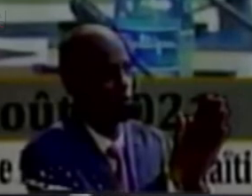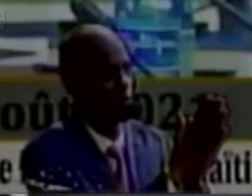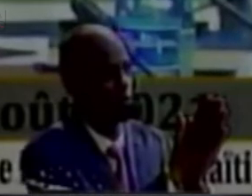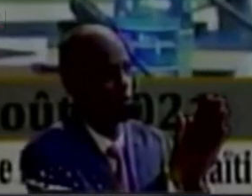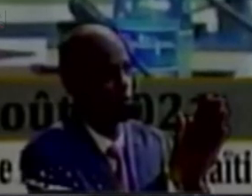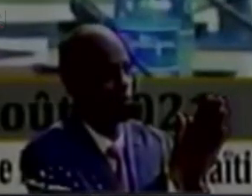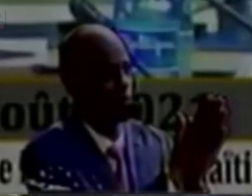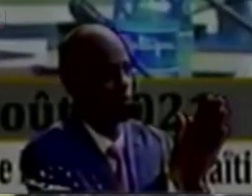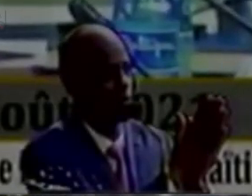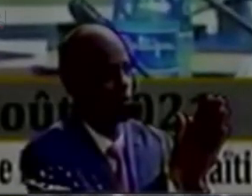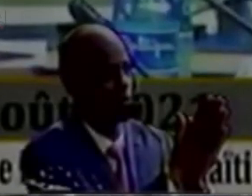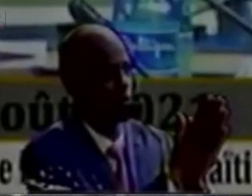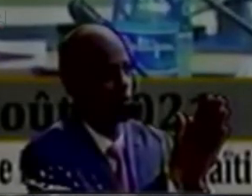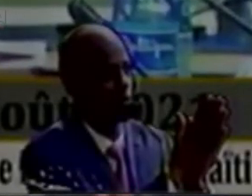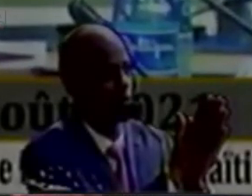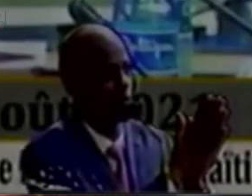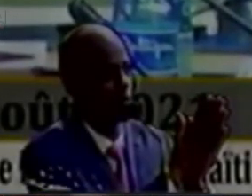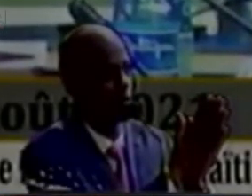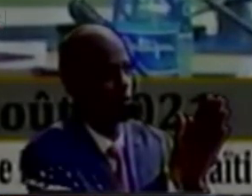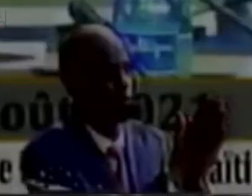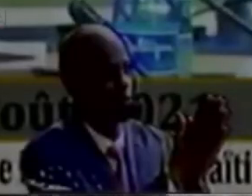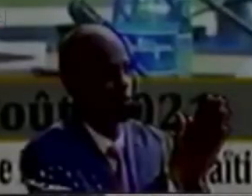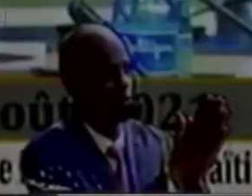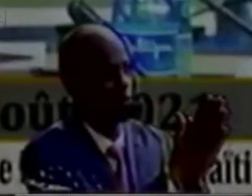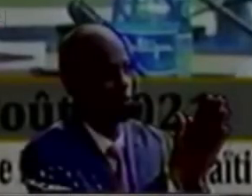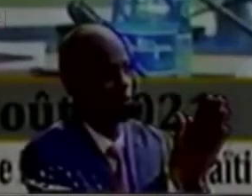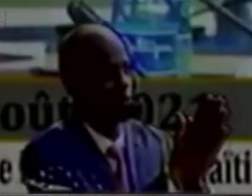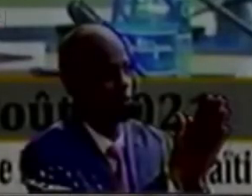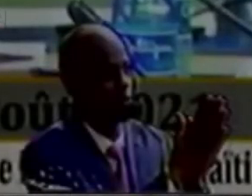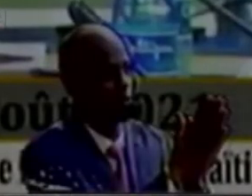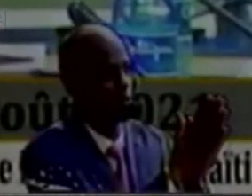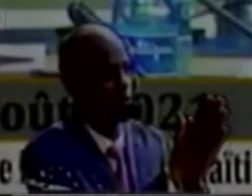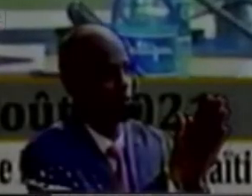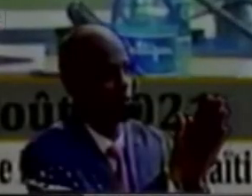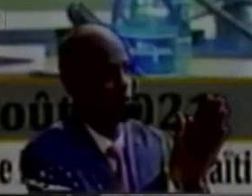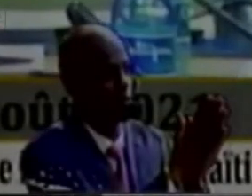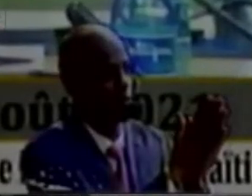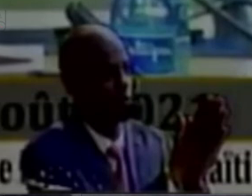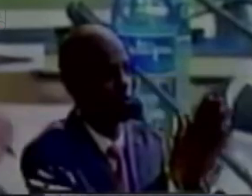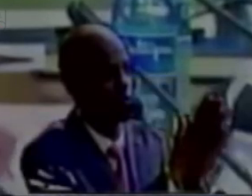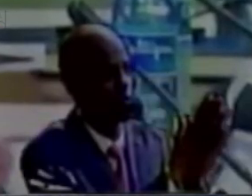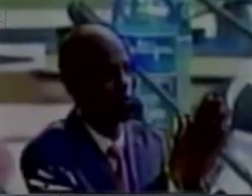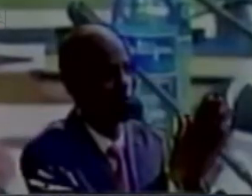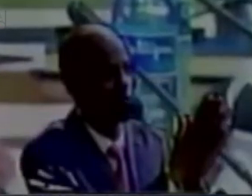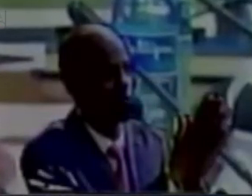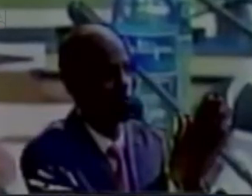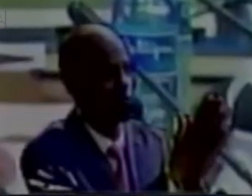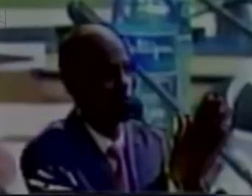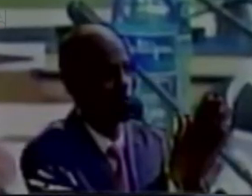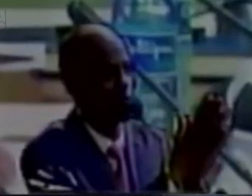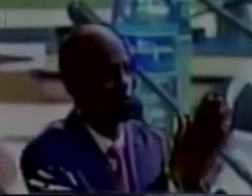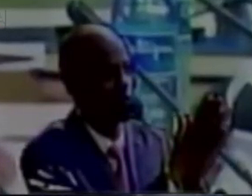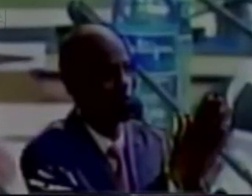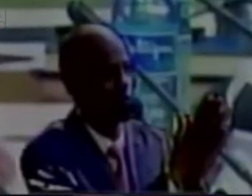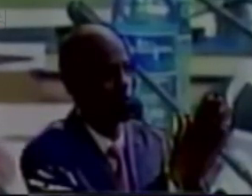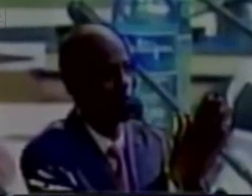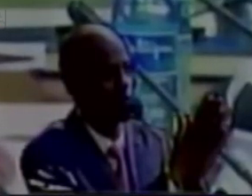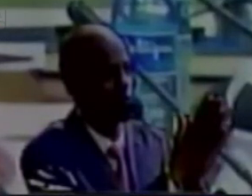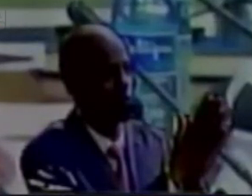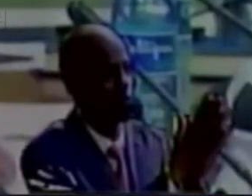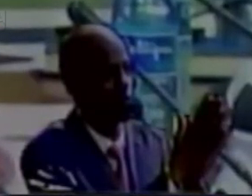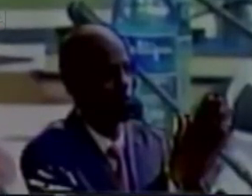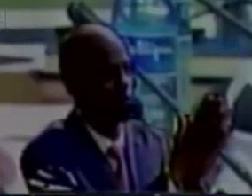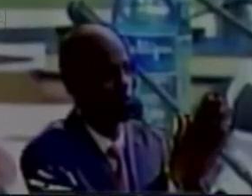dit. Nous voulons une méthodologie qui soit la plus efficace,